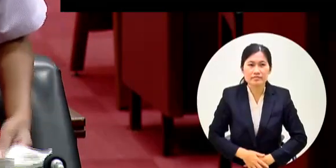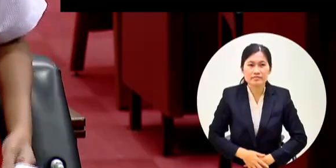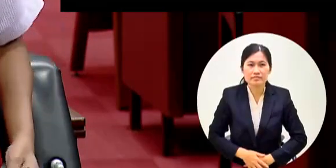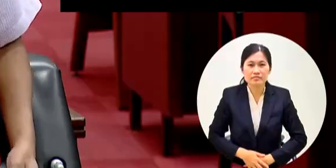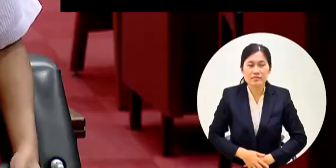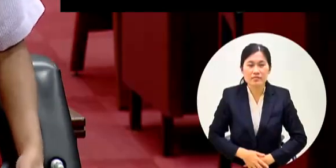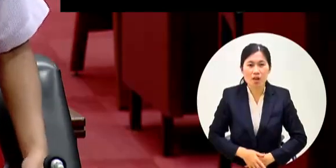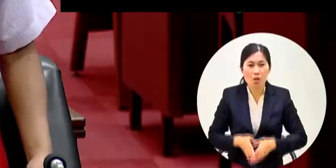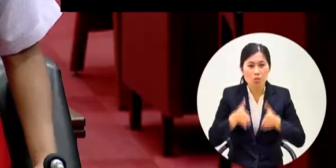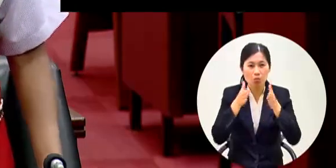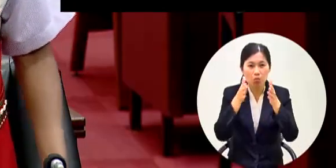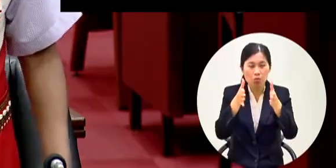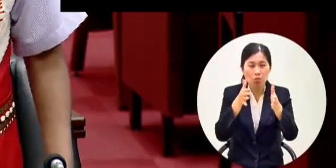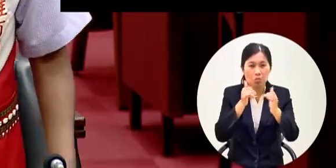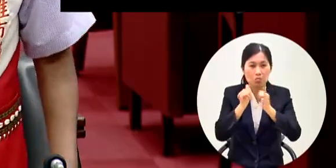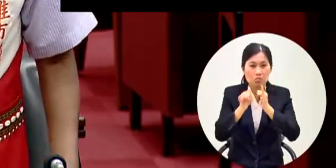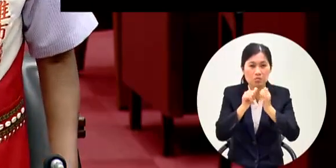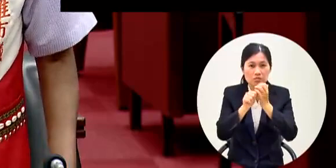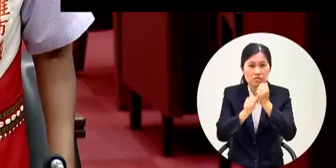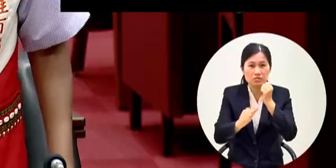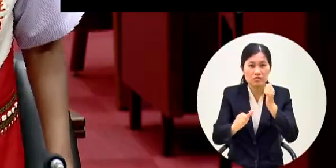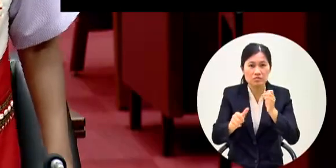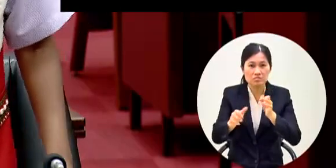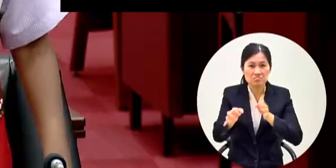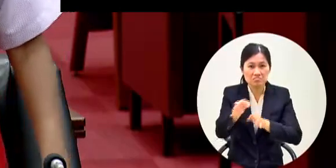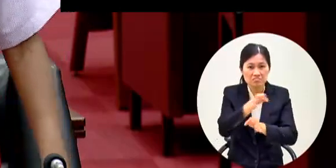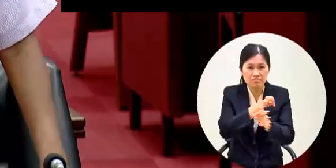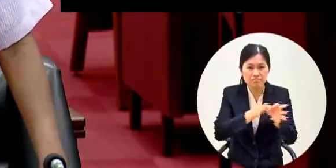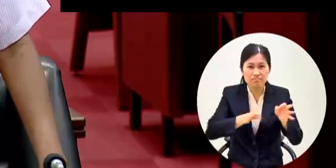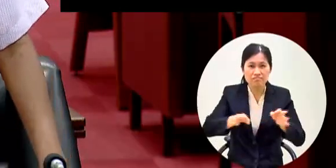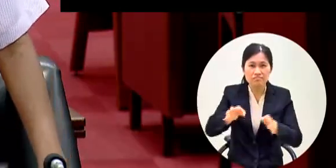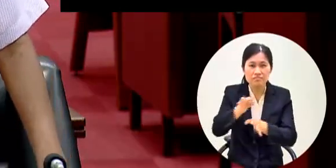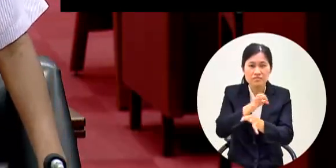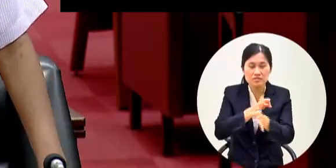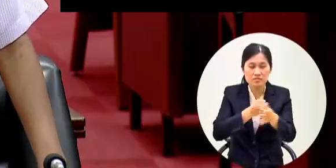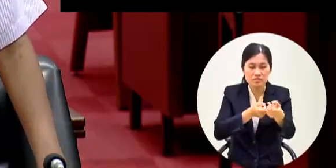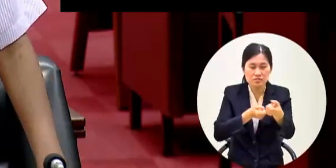为了民生经济，争取